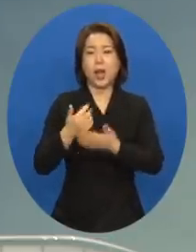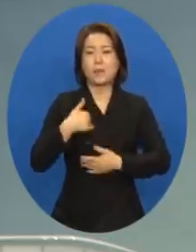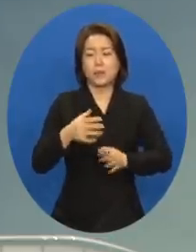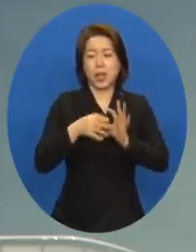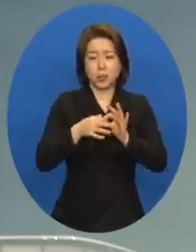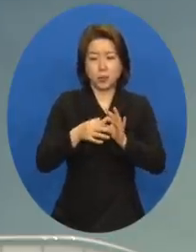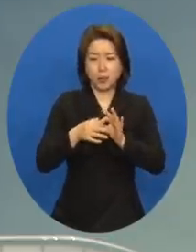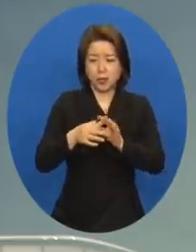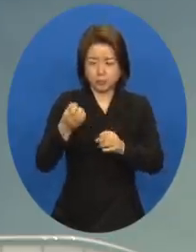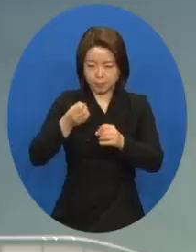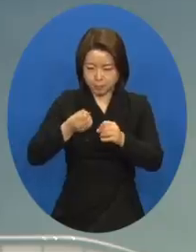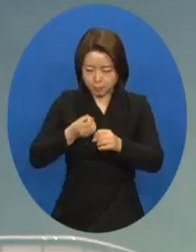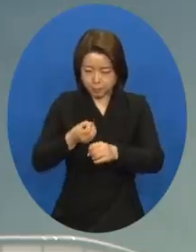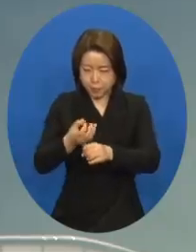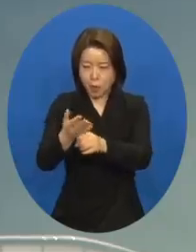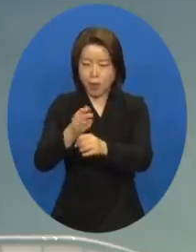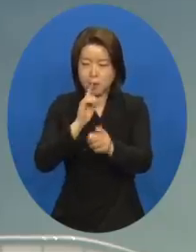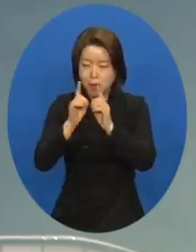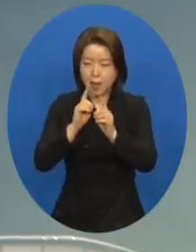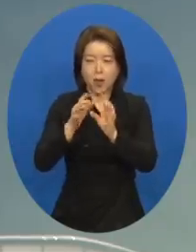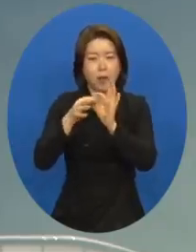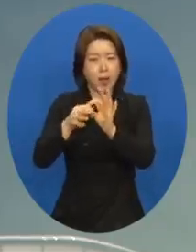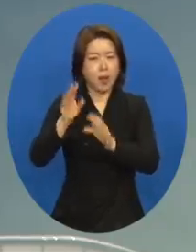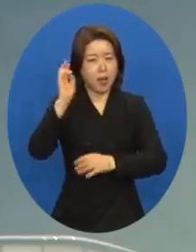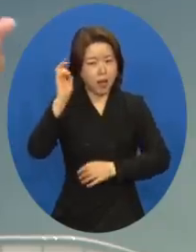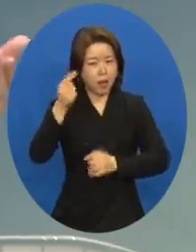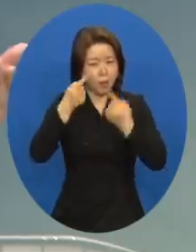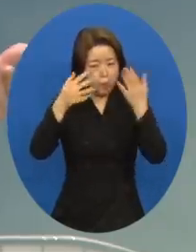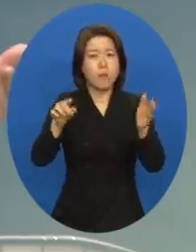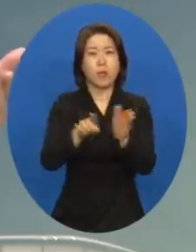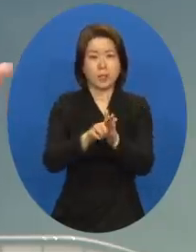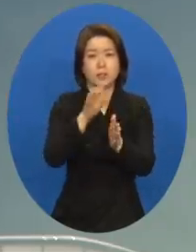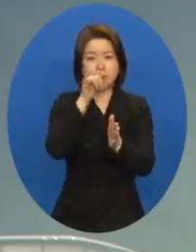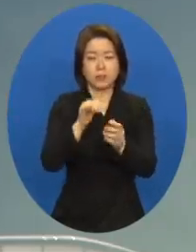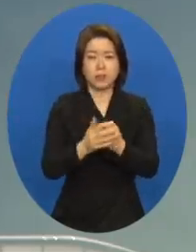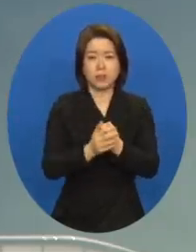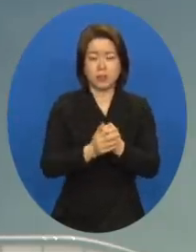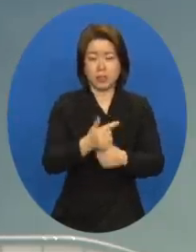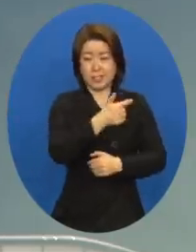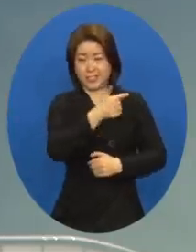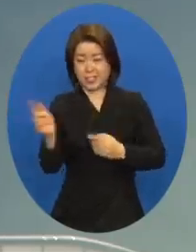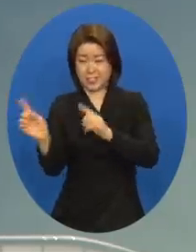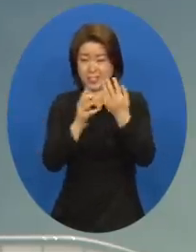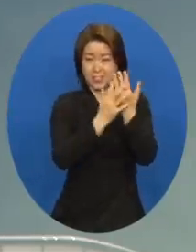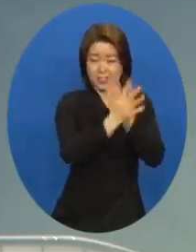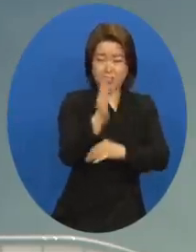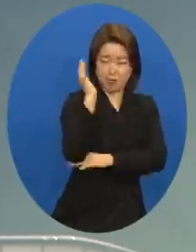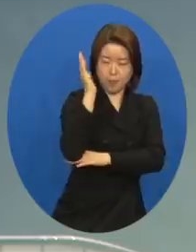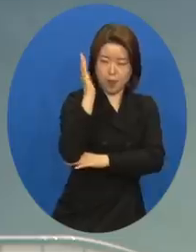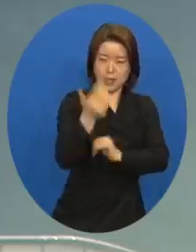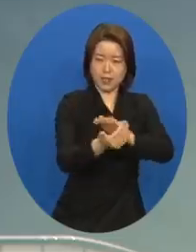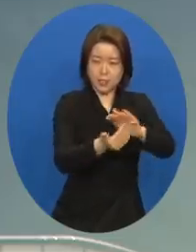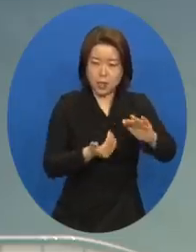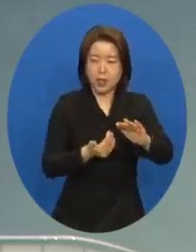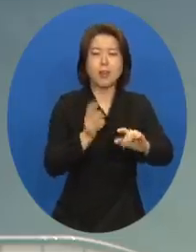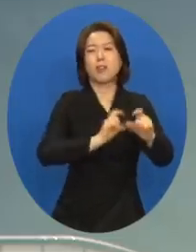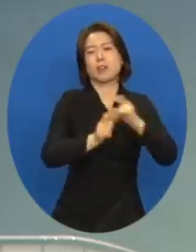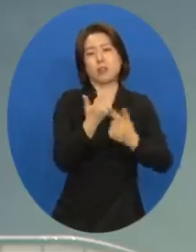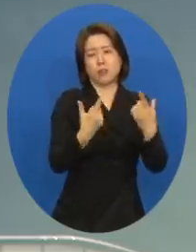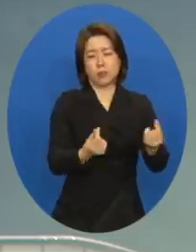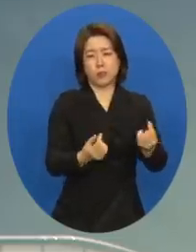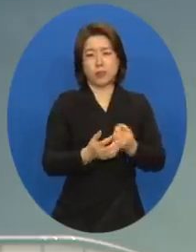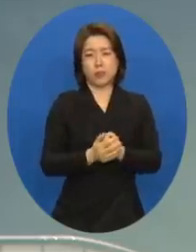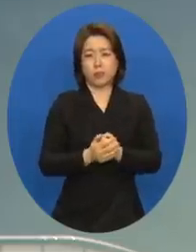말씀하실 것이라는 확신이 생깁니다. 큰 집회를 앞두고는 더 그렇습니다. 그때